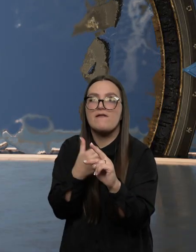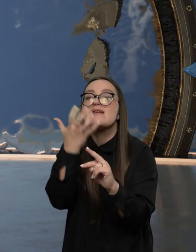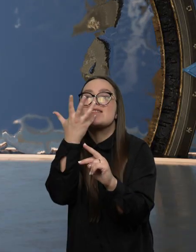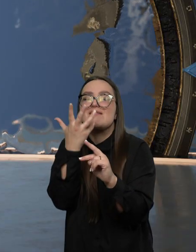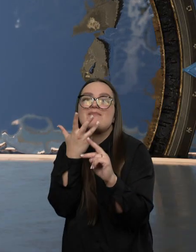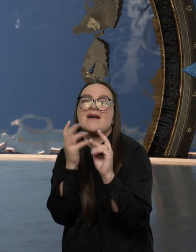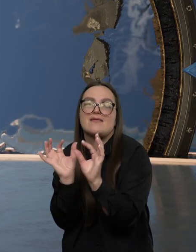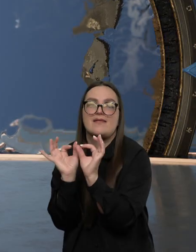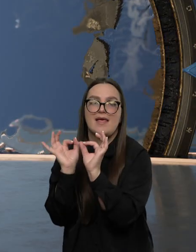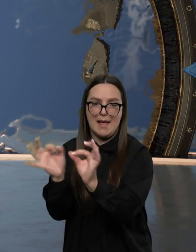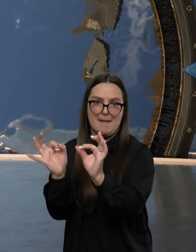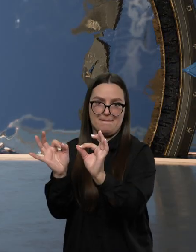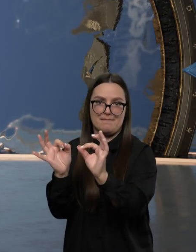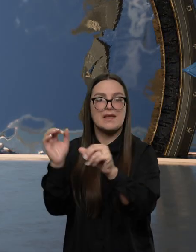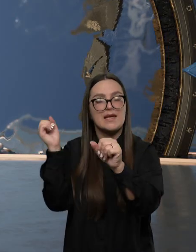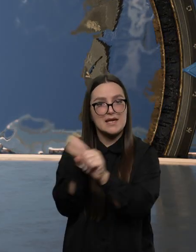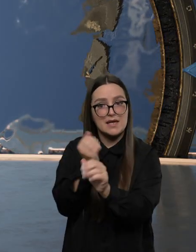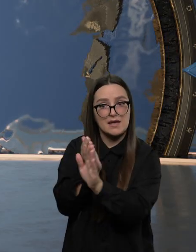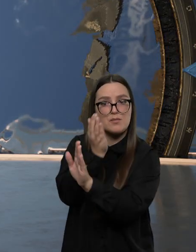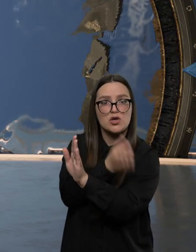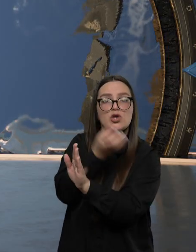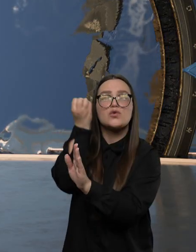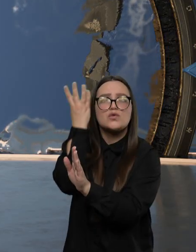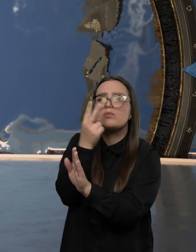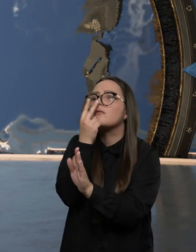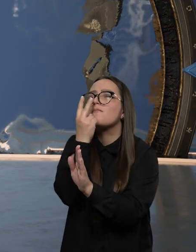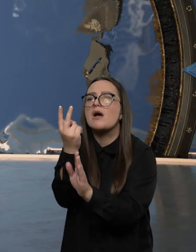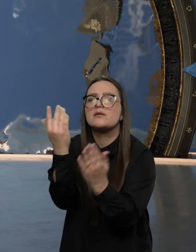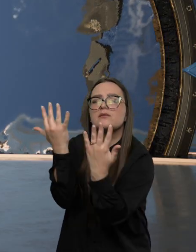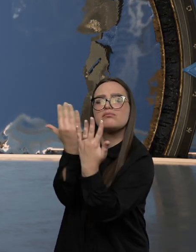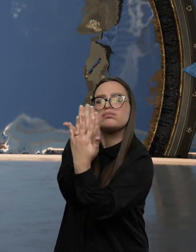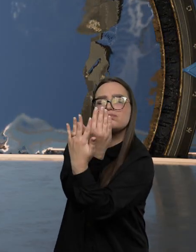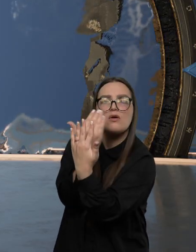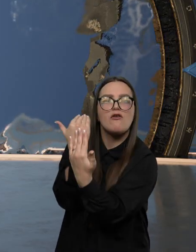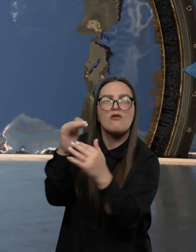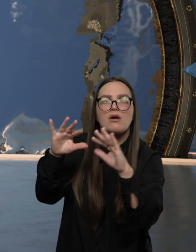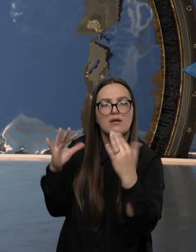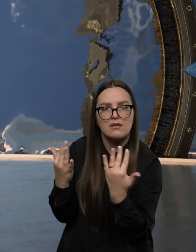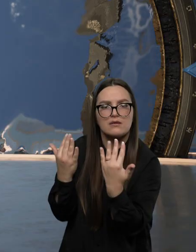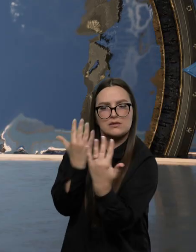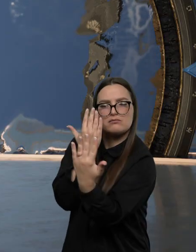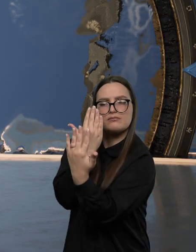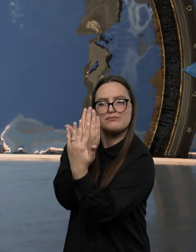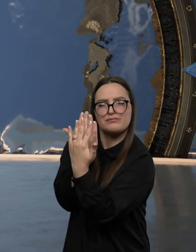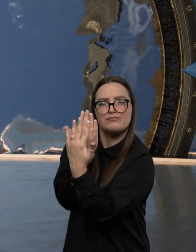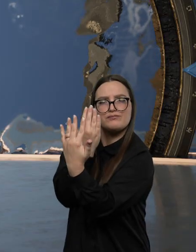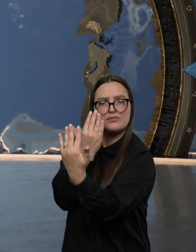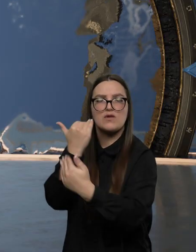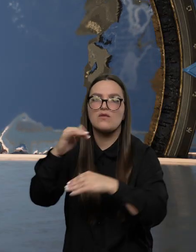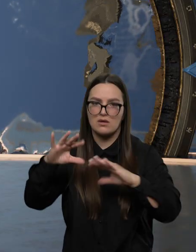atitiktų tom spalvom, tai tu turi tam tikrą supratimą, ką tu ten matai. Kokios ten sąlygos yra